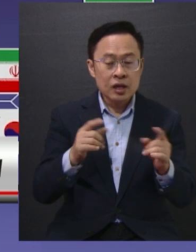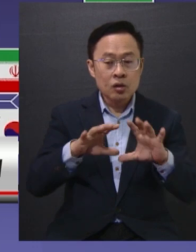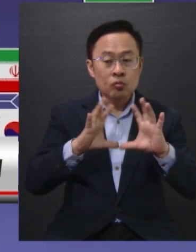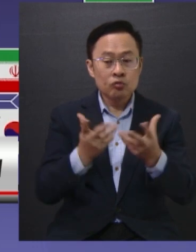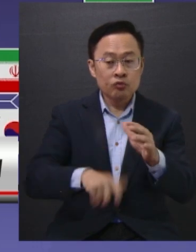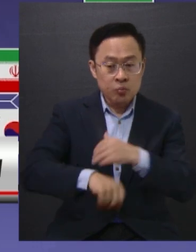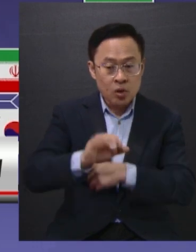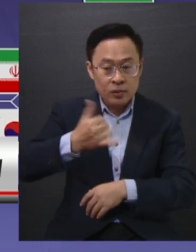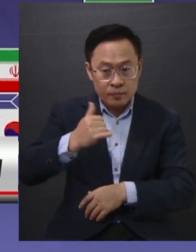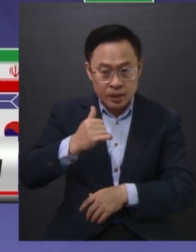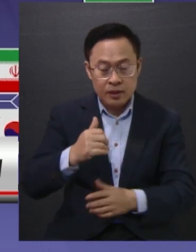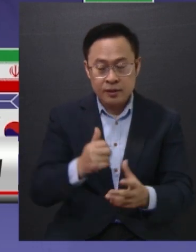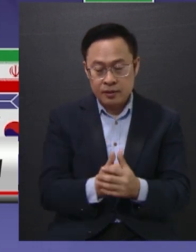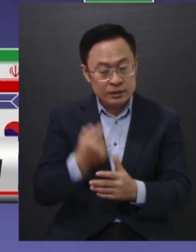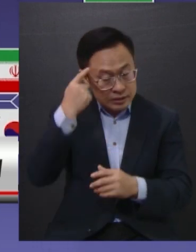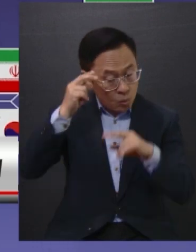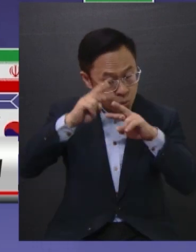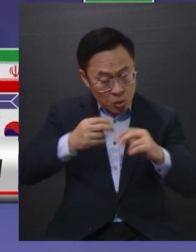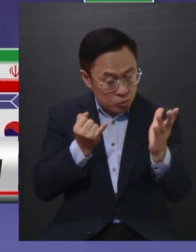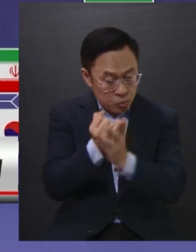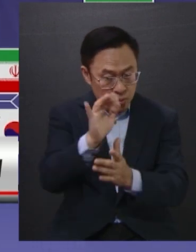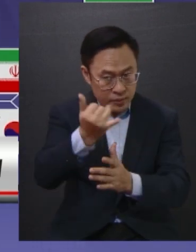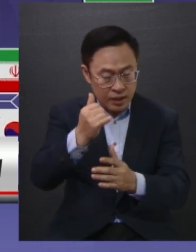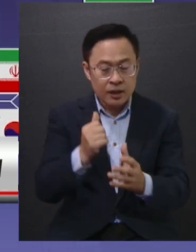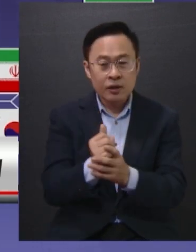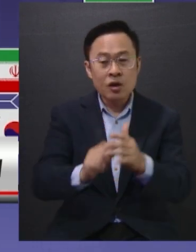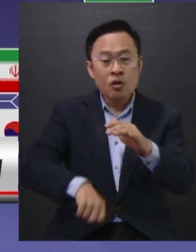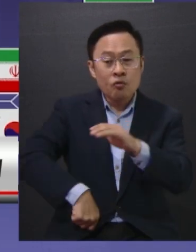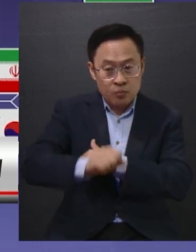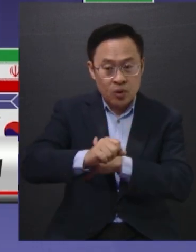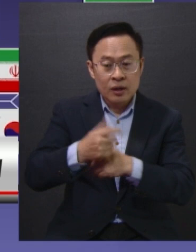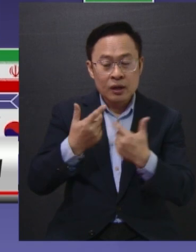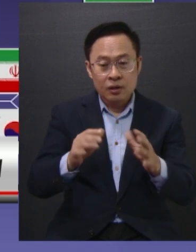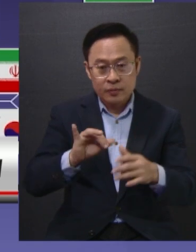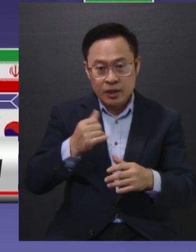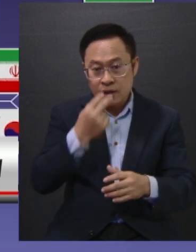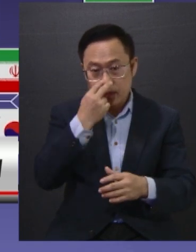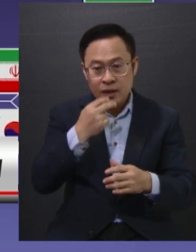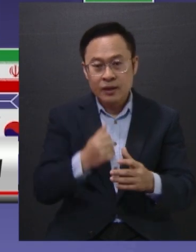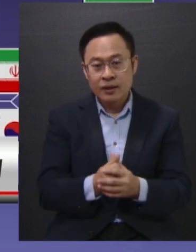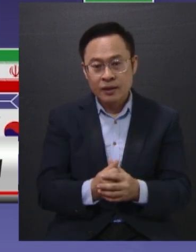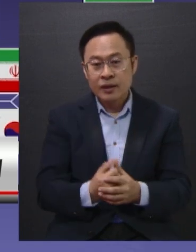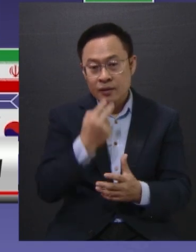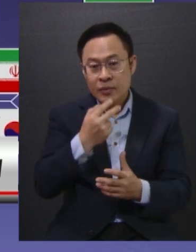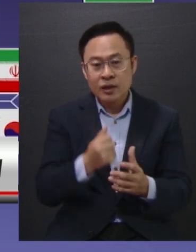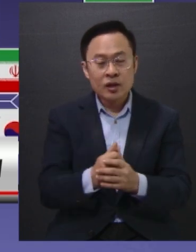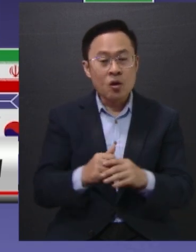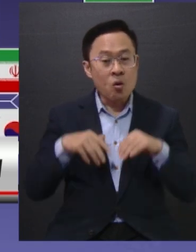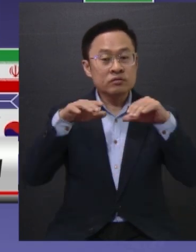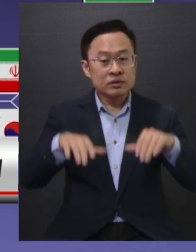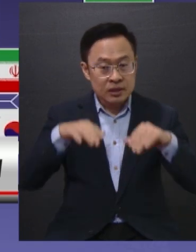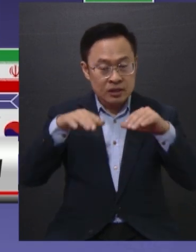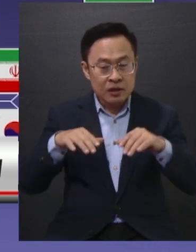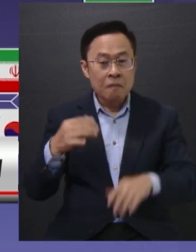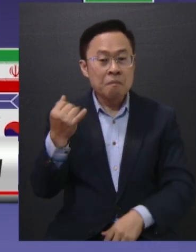ไม่ได้ตรงตามนั้นเสมอไปพี่เจตผลการแข่งขันอย่างโคซิโก้ยังบอกเราเข้ารอบเลย ออสเตรเลียยังไปแพ้ซาอุเห็นไหมเนี่ยจะให้ไปแพ้ซาอุในรอบ